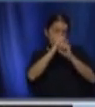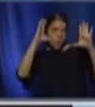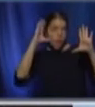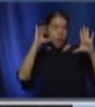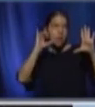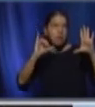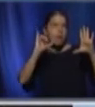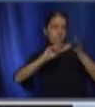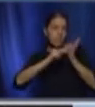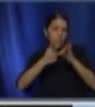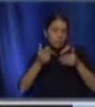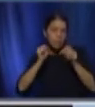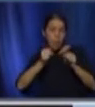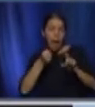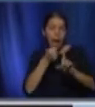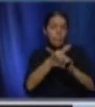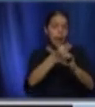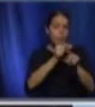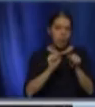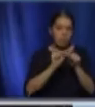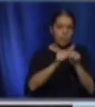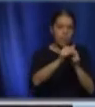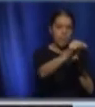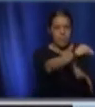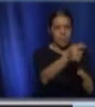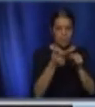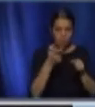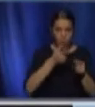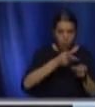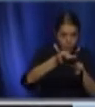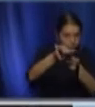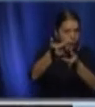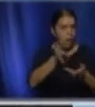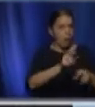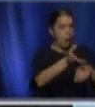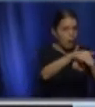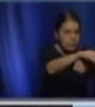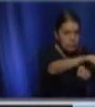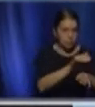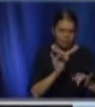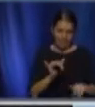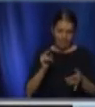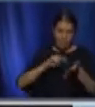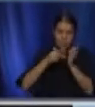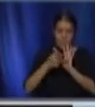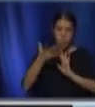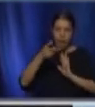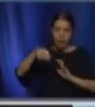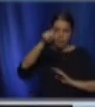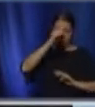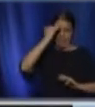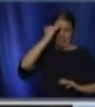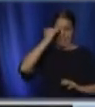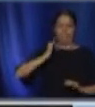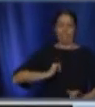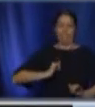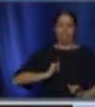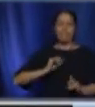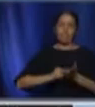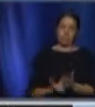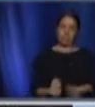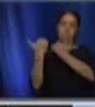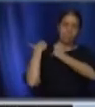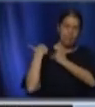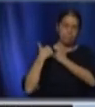les consignes, bien, ils ont comme un devoir de l'expliquer peut-être à leurs amis, à leurs connaissances qui ne voient pas